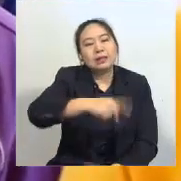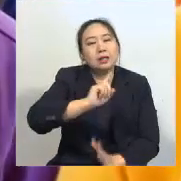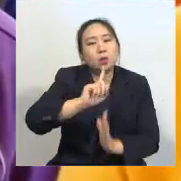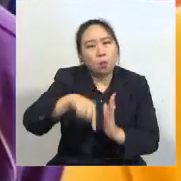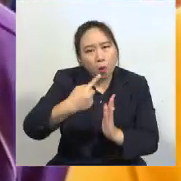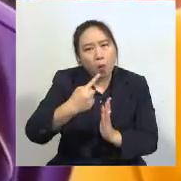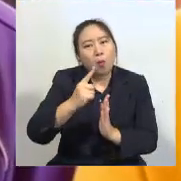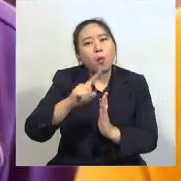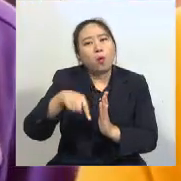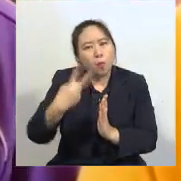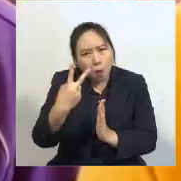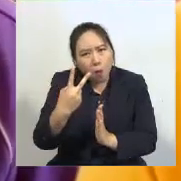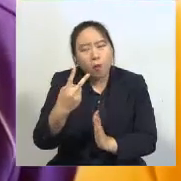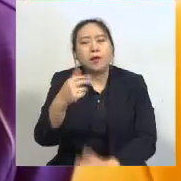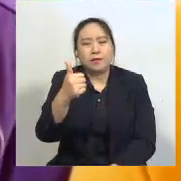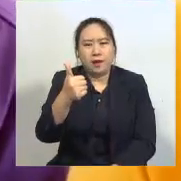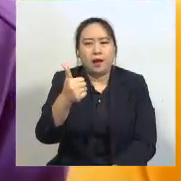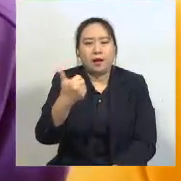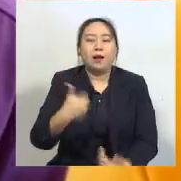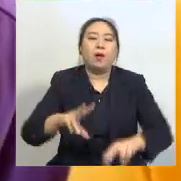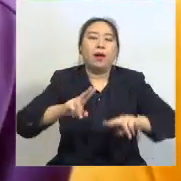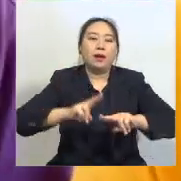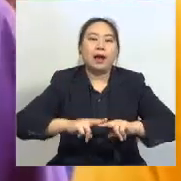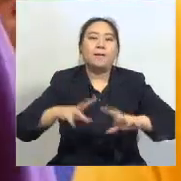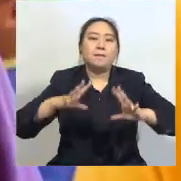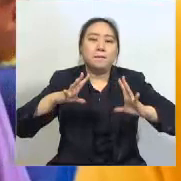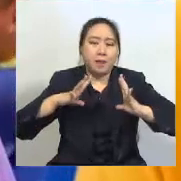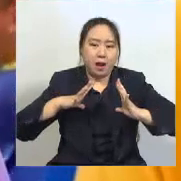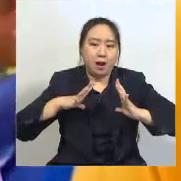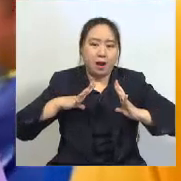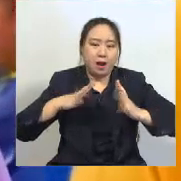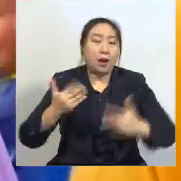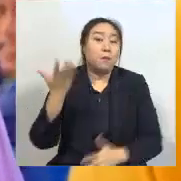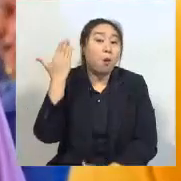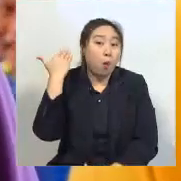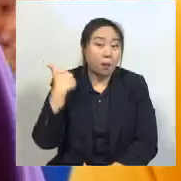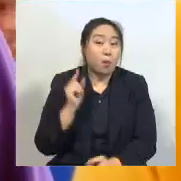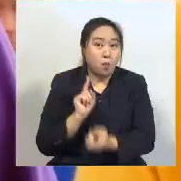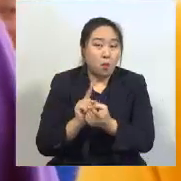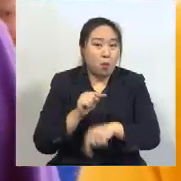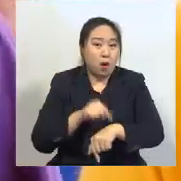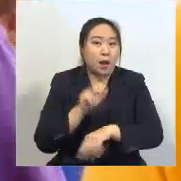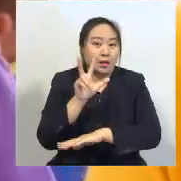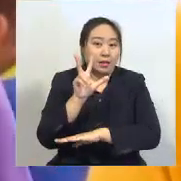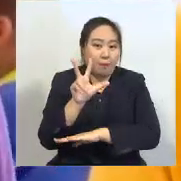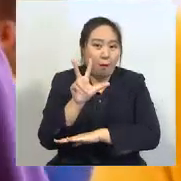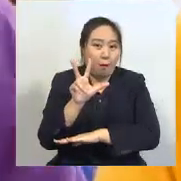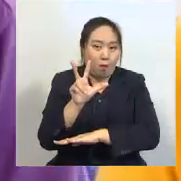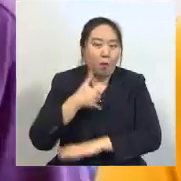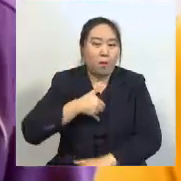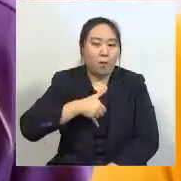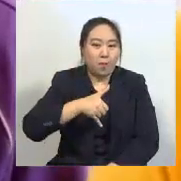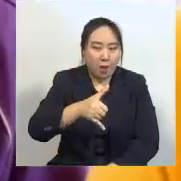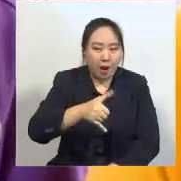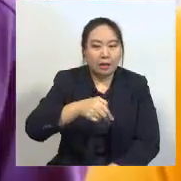งบางคน2ชั่วโมงนะถึง2ชั่วโมงแล้วก็นั่งพักแล้วก็บางคนมาเมื่อวานผมเจอเนี่ย3โมงมาแล้วคือสุขภาพเขาไม่ดีเขามาปั่น